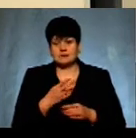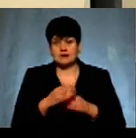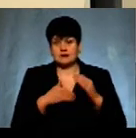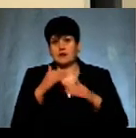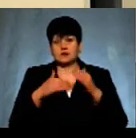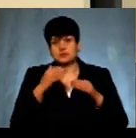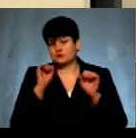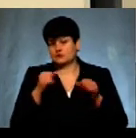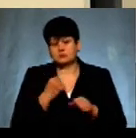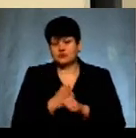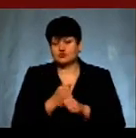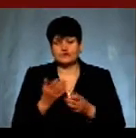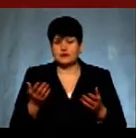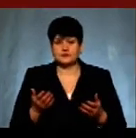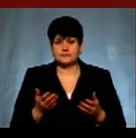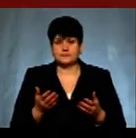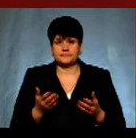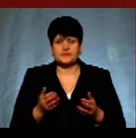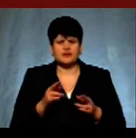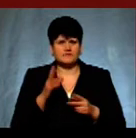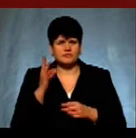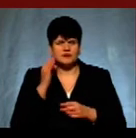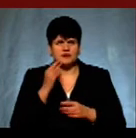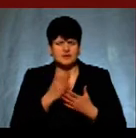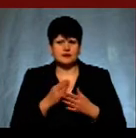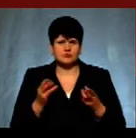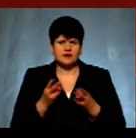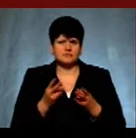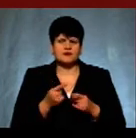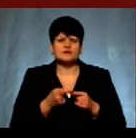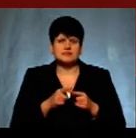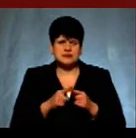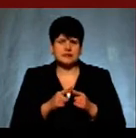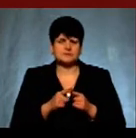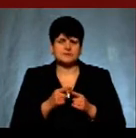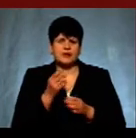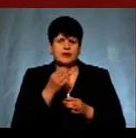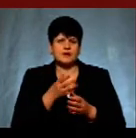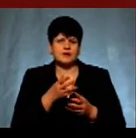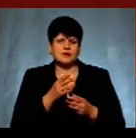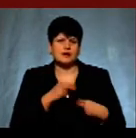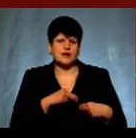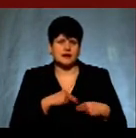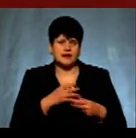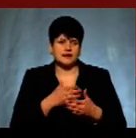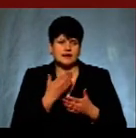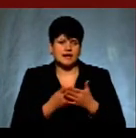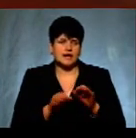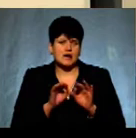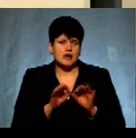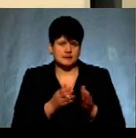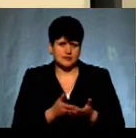може працювати. Як ви вважаєте, є потреба в таких кар'єрних радниках наразі, щоб вплинути на ситуацію з рівнем